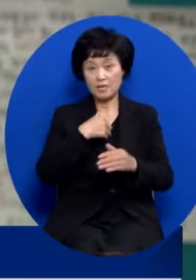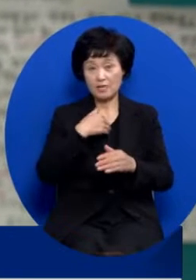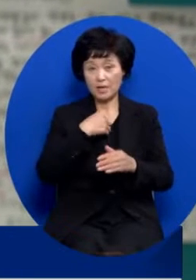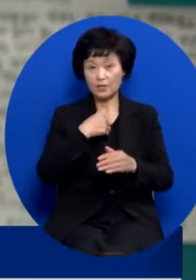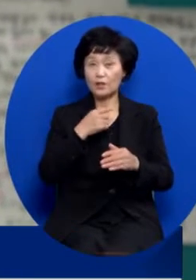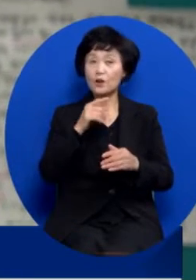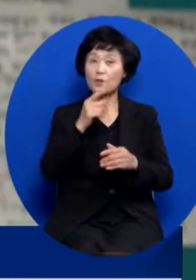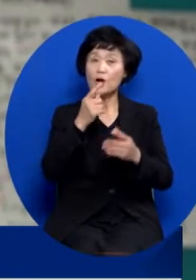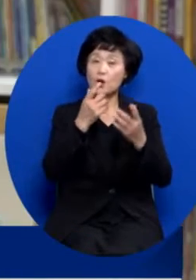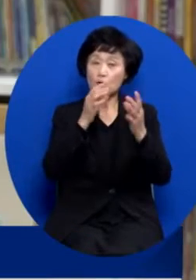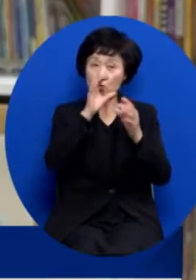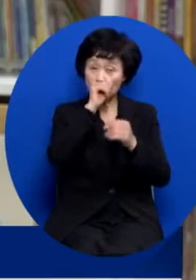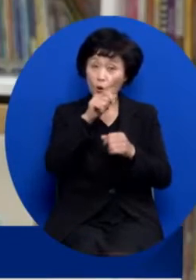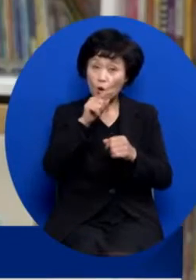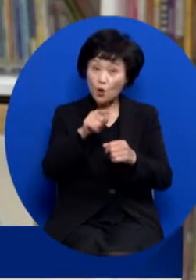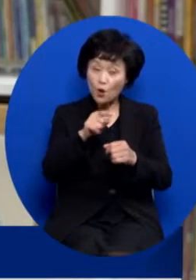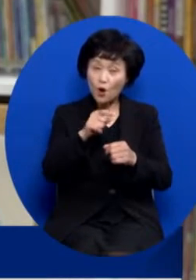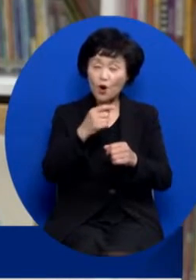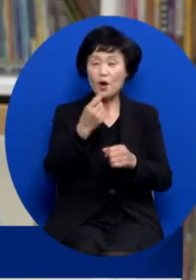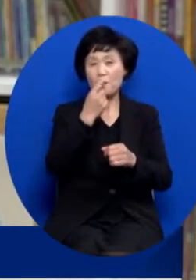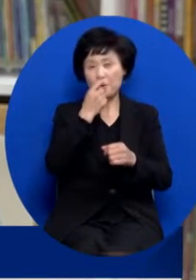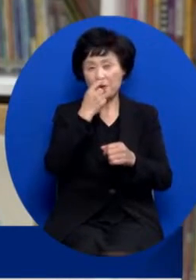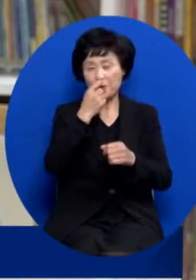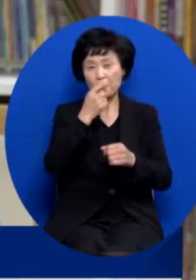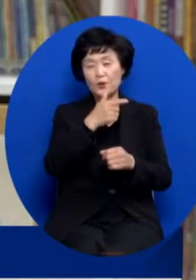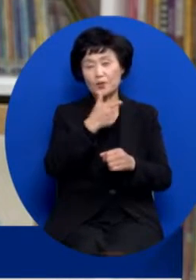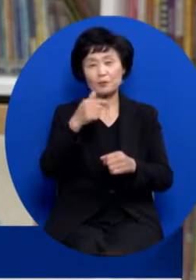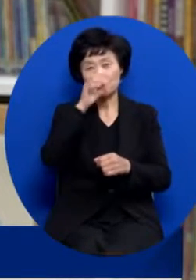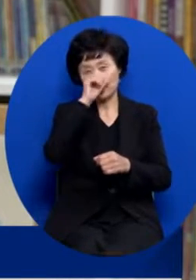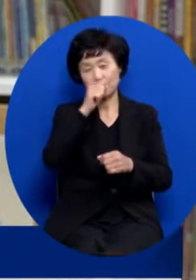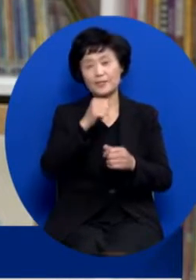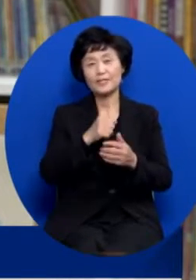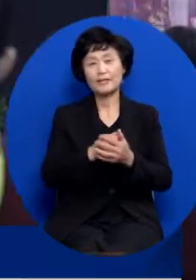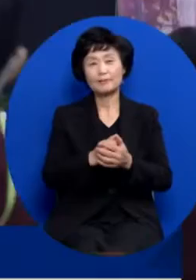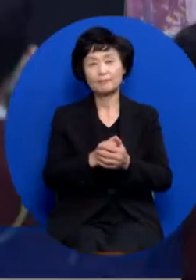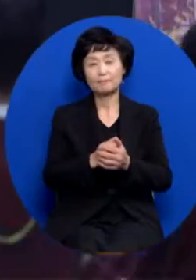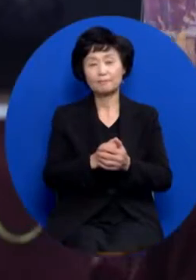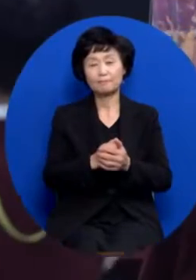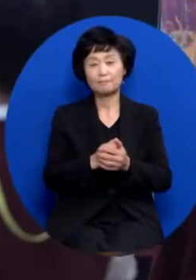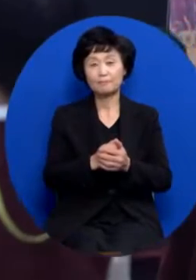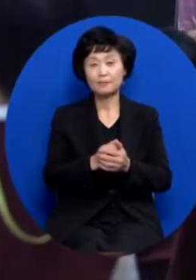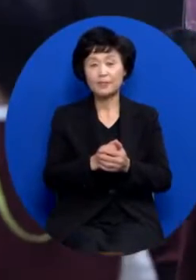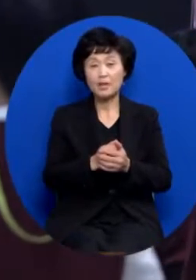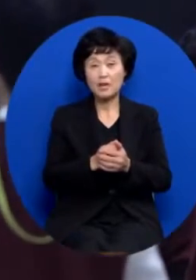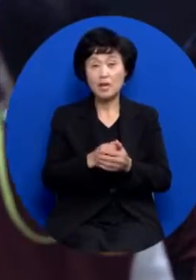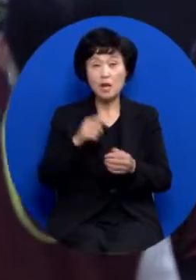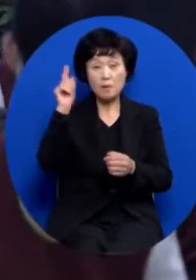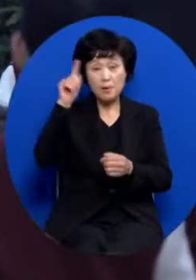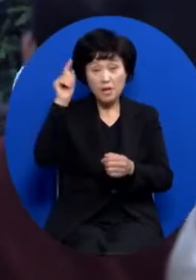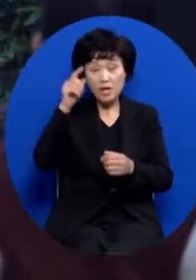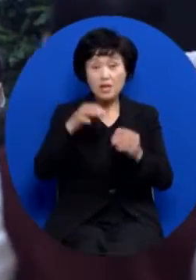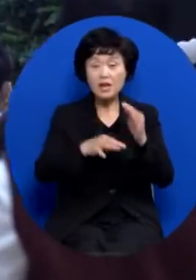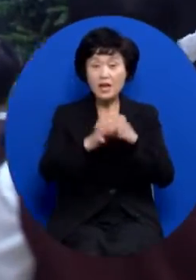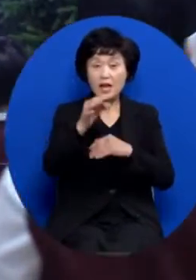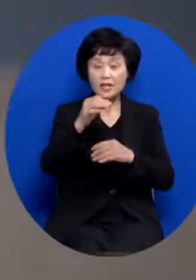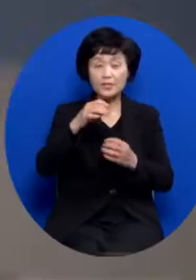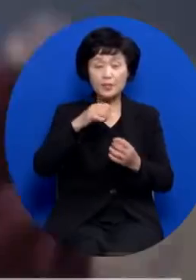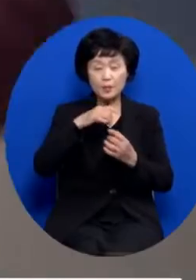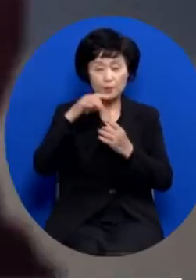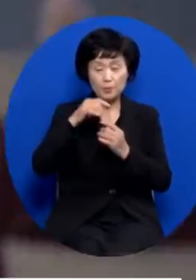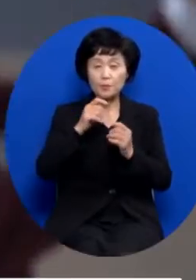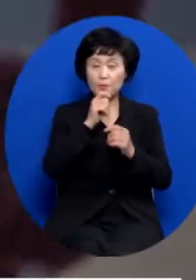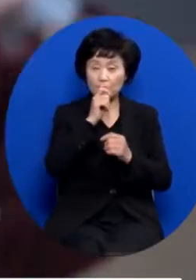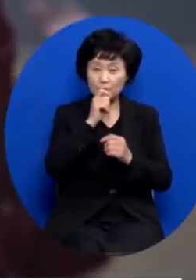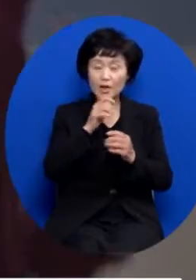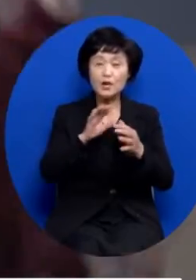그런 좋은 점을 적용할 수 있는 시간이어서 정말 좋은 것 같아요. 매일 아침 묵상을 비롯해